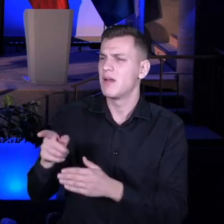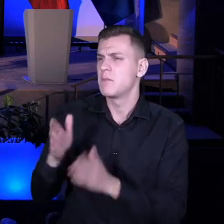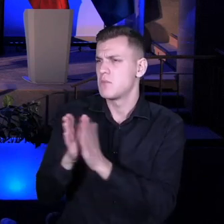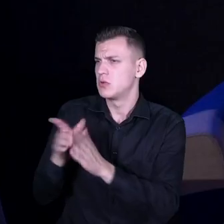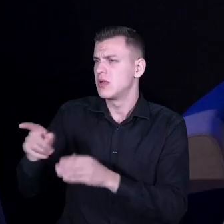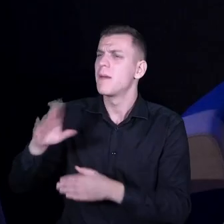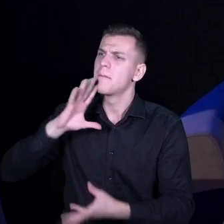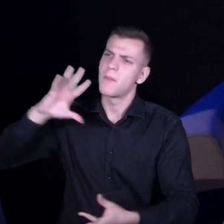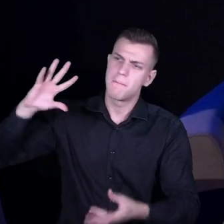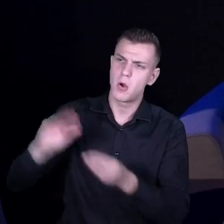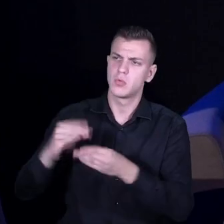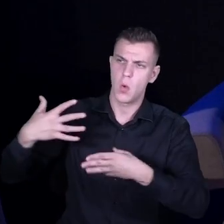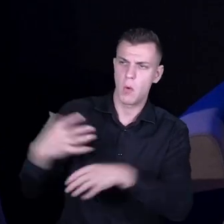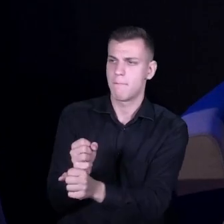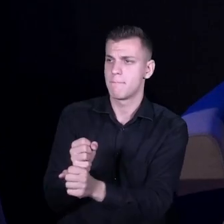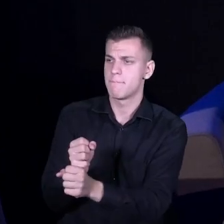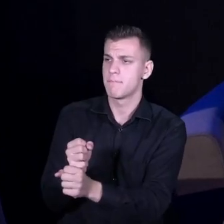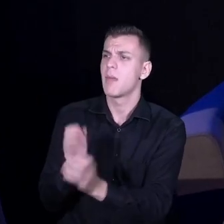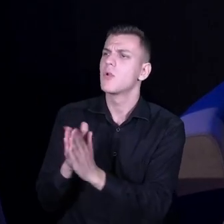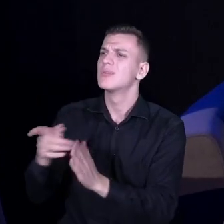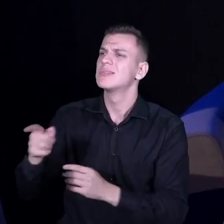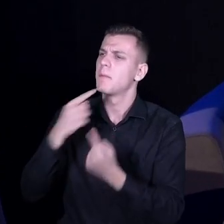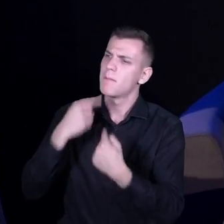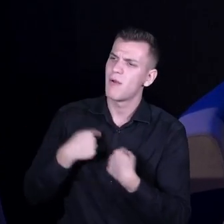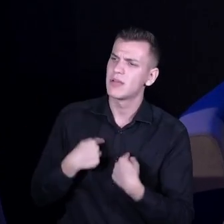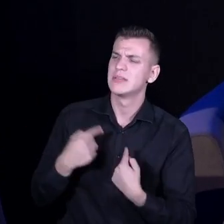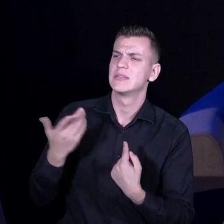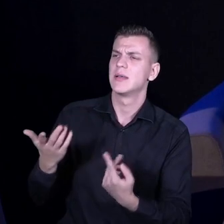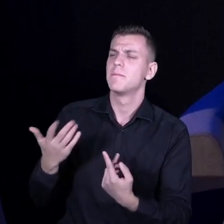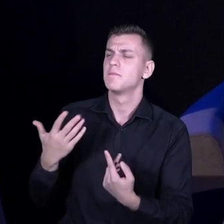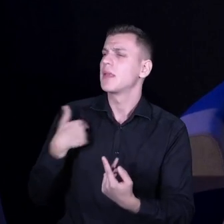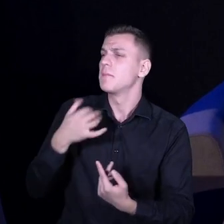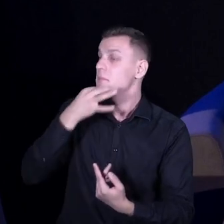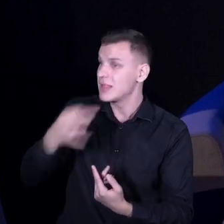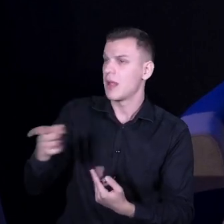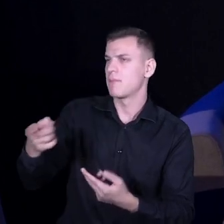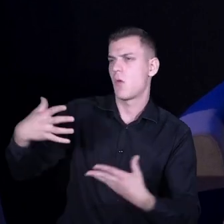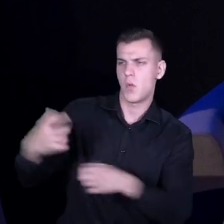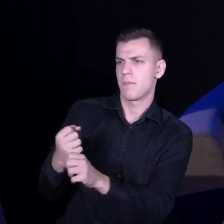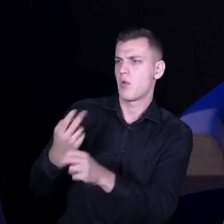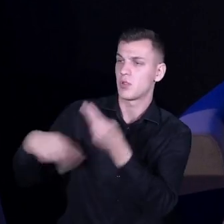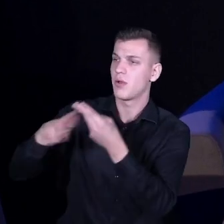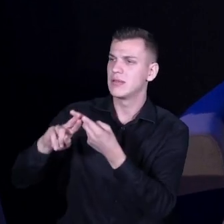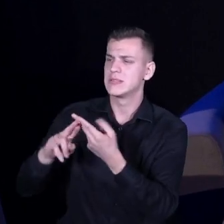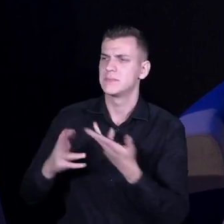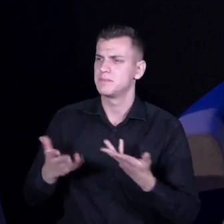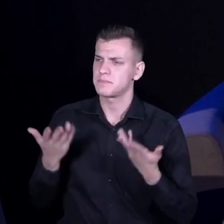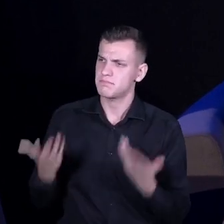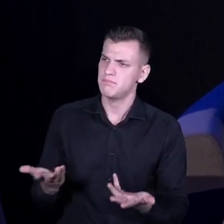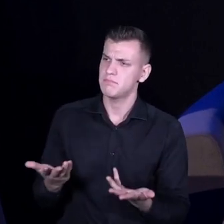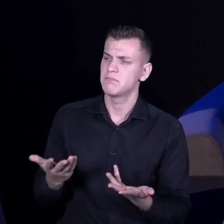minut, więc twoim głosem zakończmy z takim pytaniem, czego z twojej